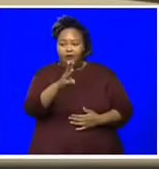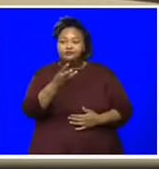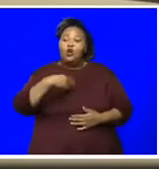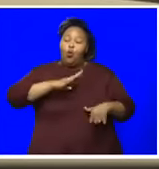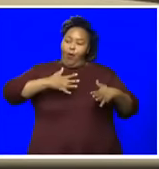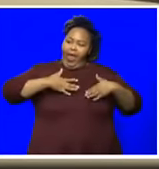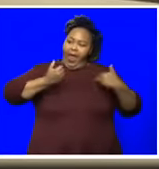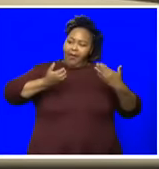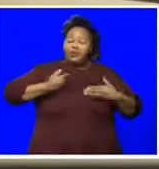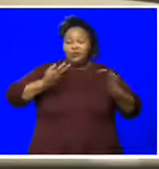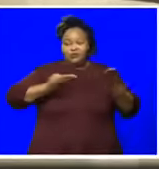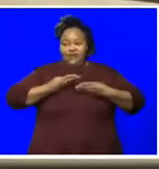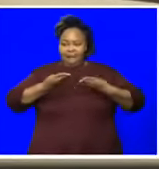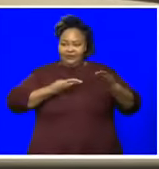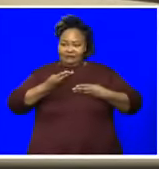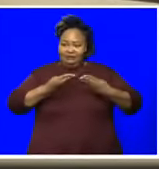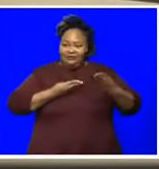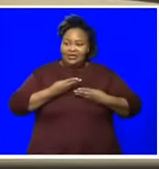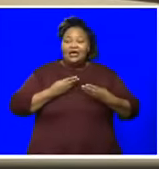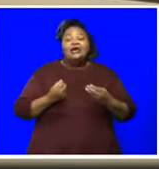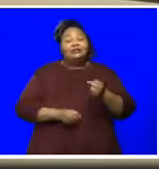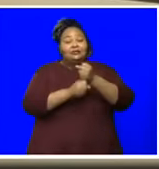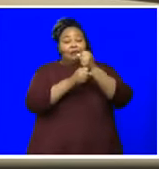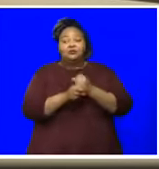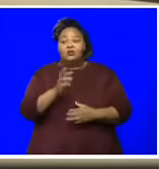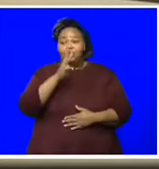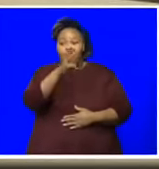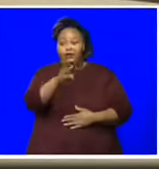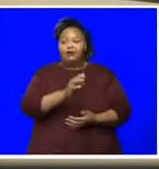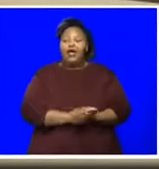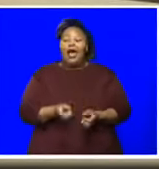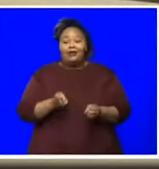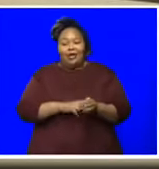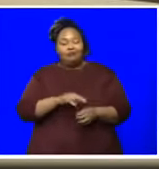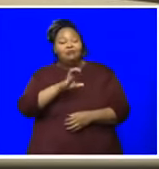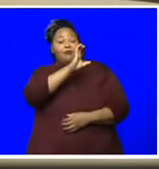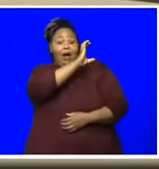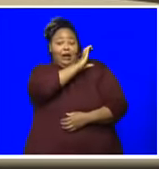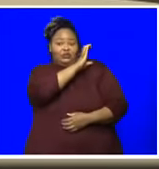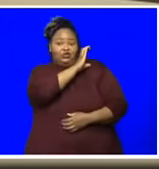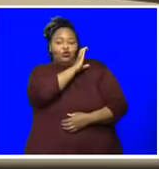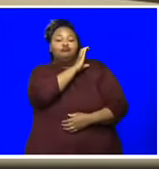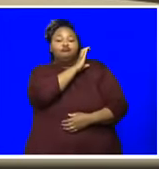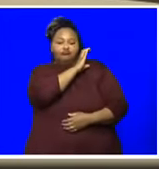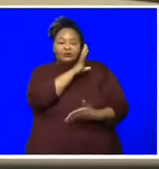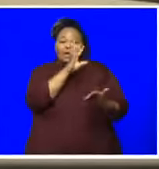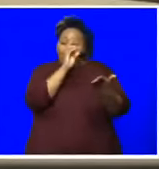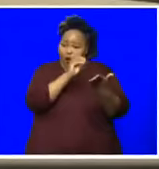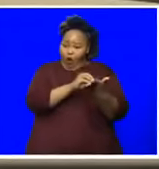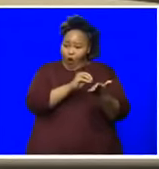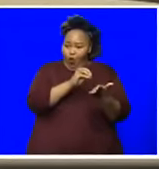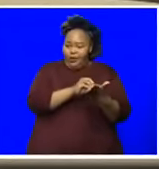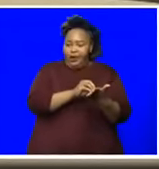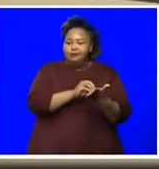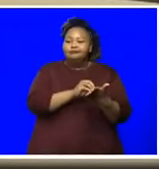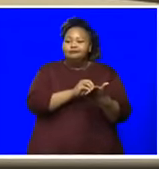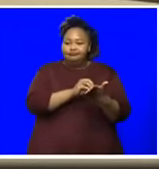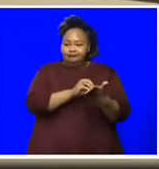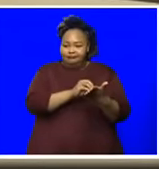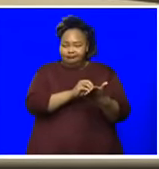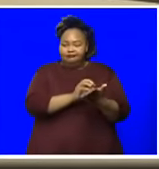ema customer ka Louis atasikhanza nalapha kuBiggest Braai sithi naloko sikubonge kakhulu kubaka Louis sithi